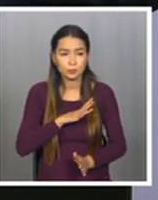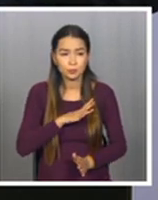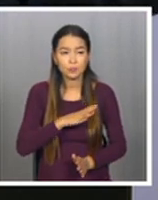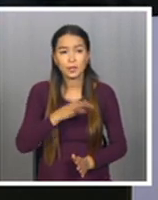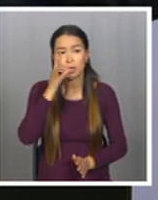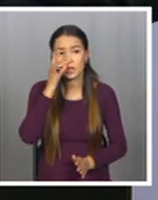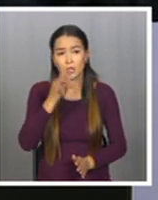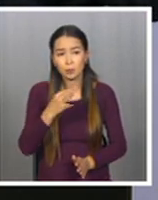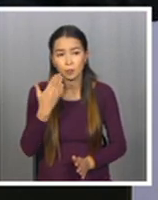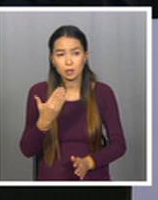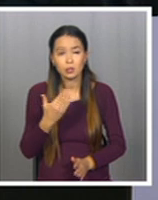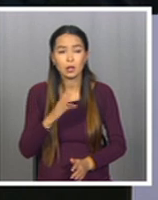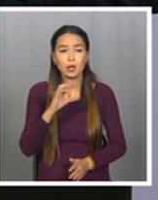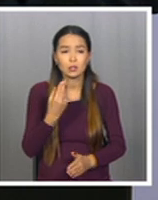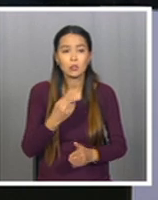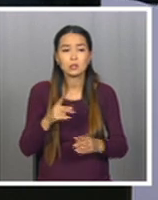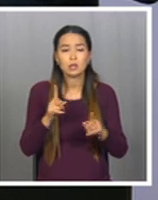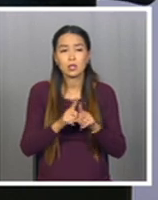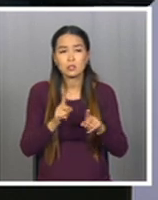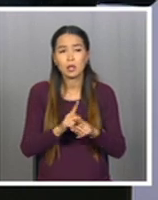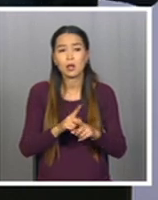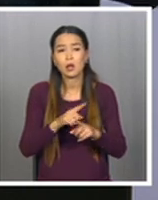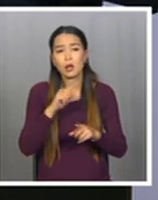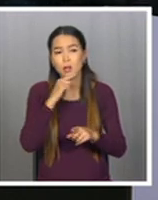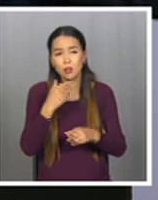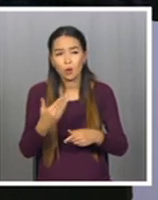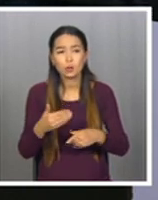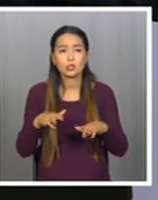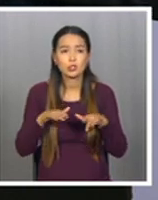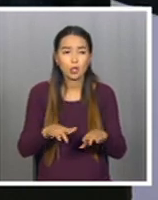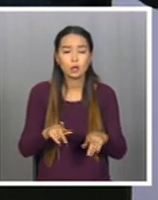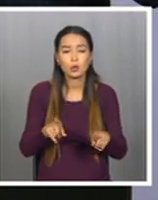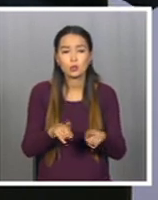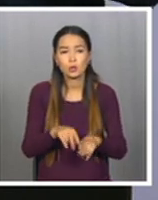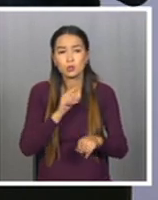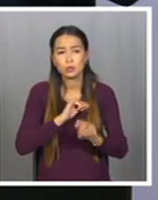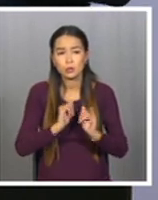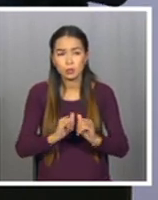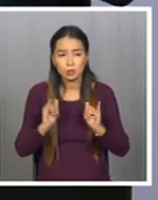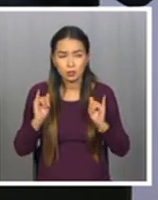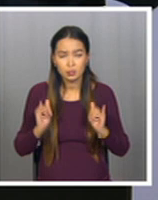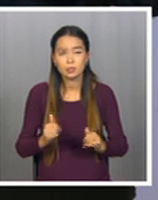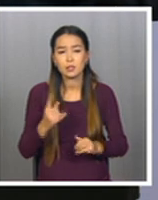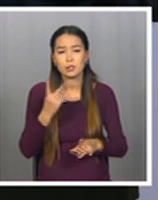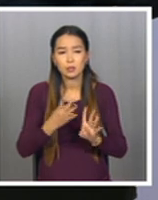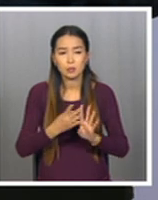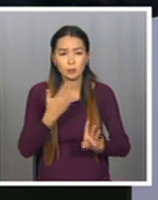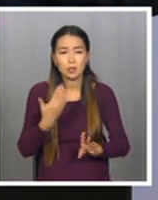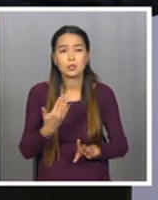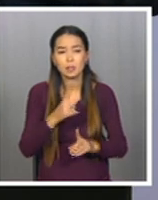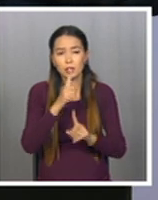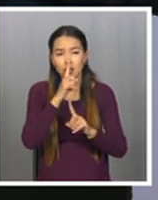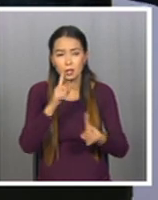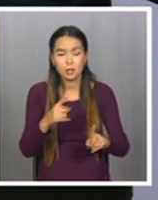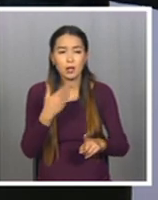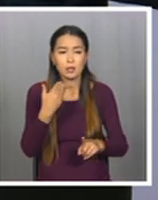Германиядағы әлеуметтік экономикалық шаруашылық жүйесі ең басты ерекшелігі шведтік